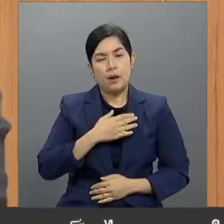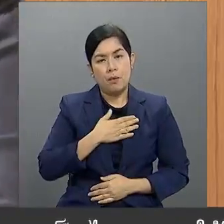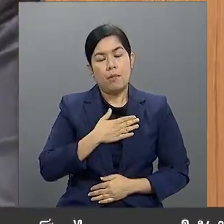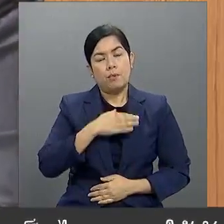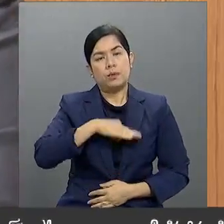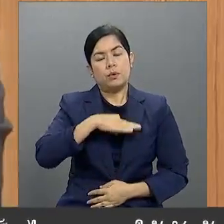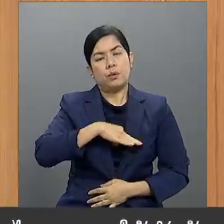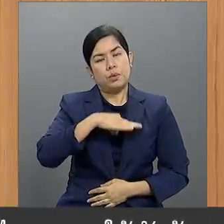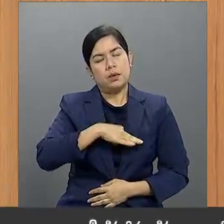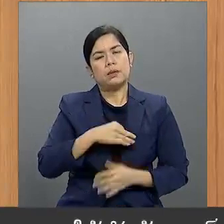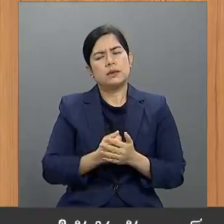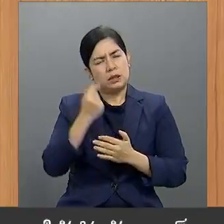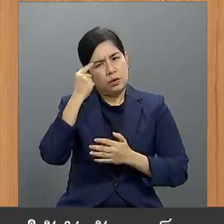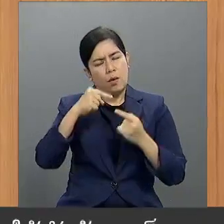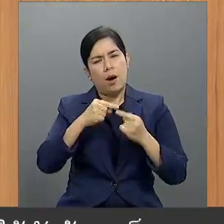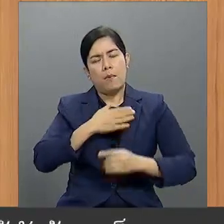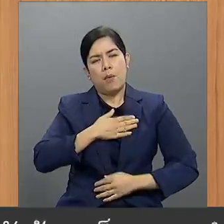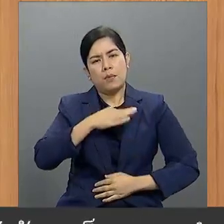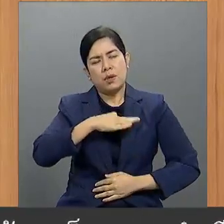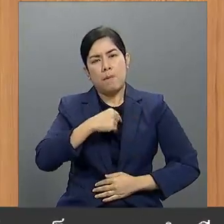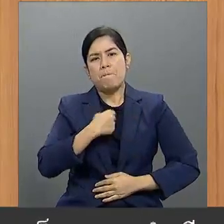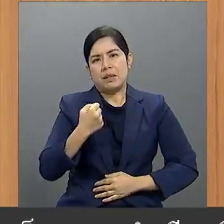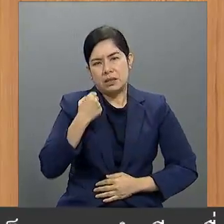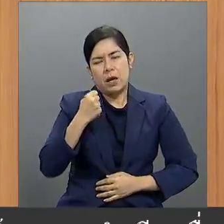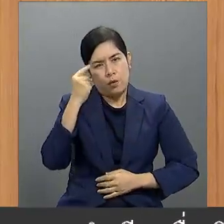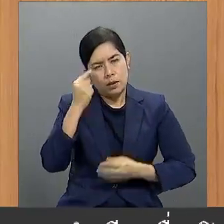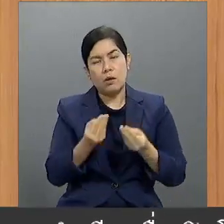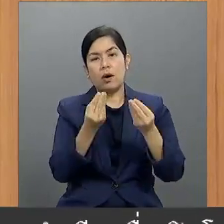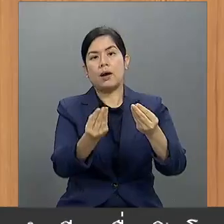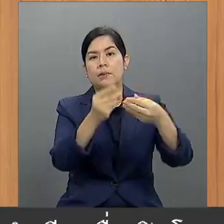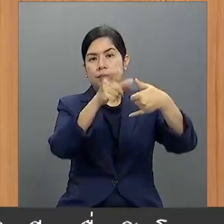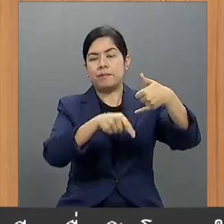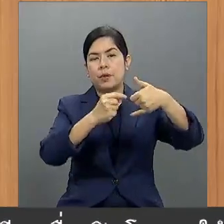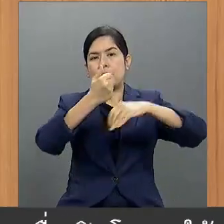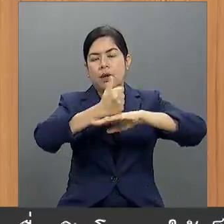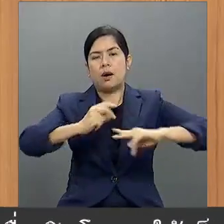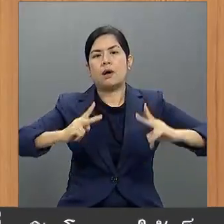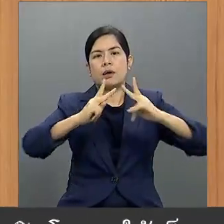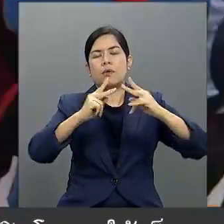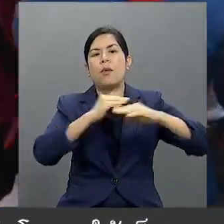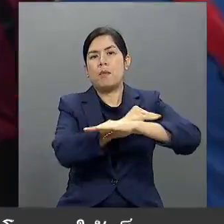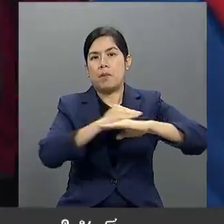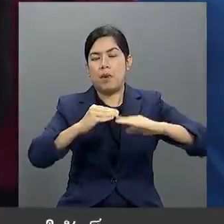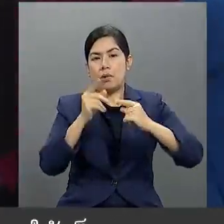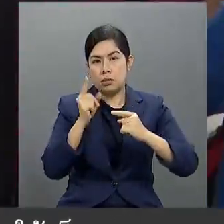าคุณศักดิ์สยามชิดชอบจะต้องมีความรับผิดชอบเหนือประชาชนทั่วไป